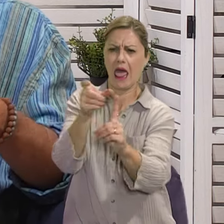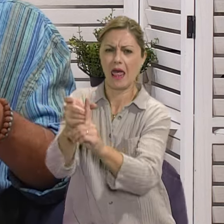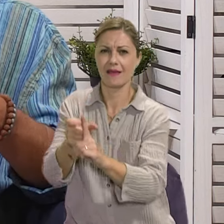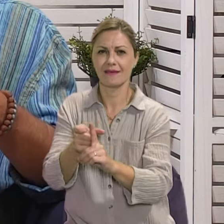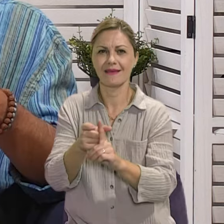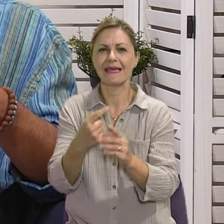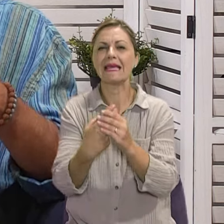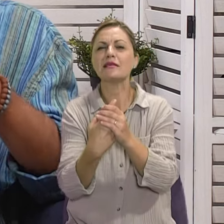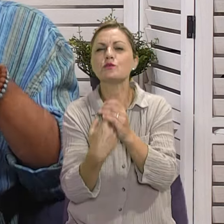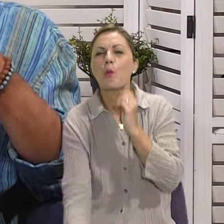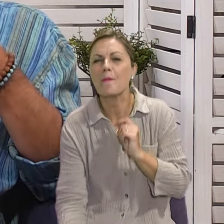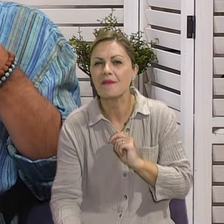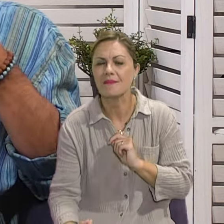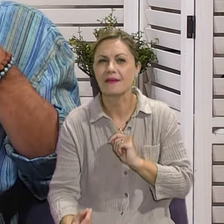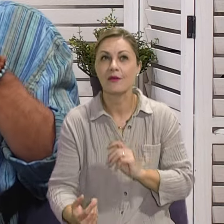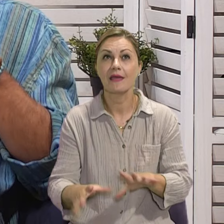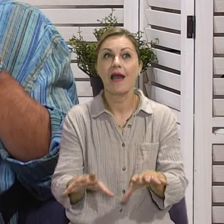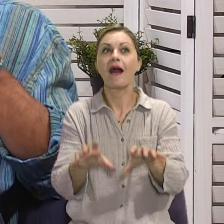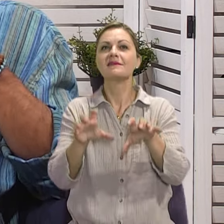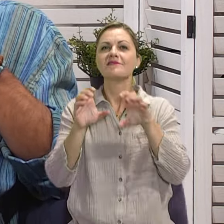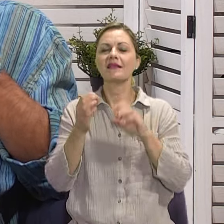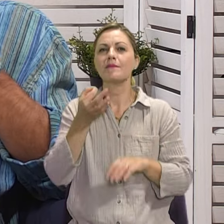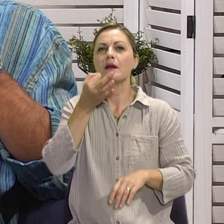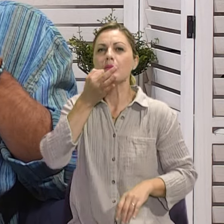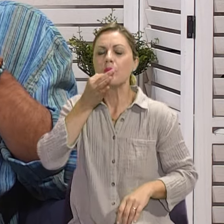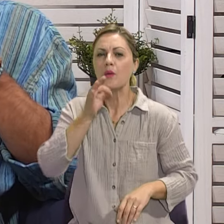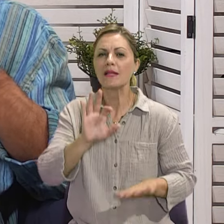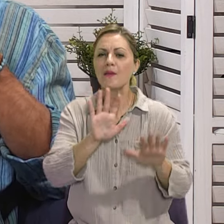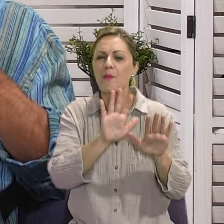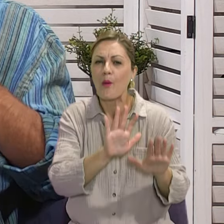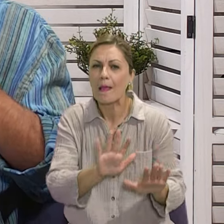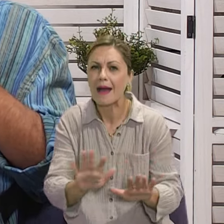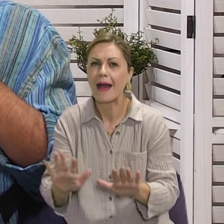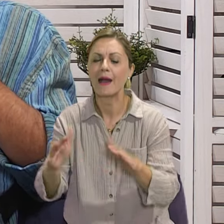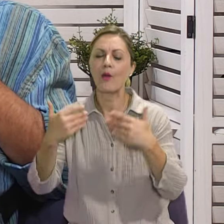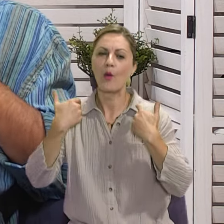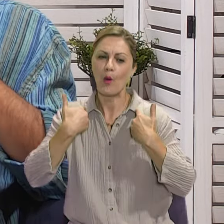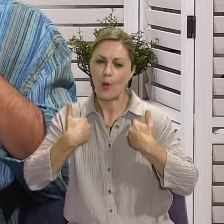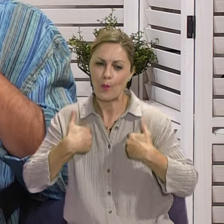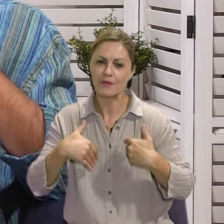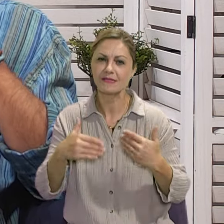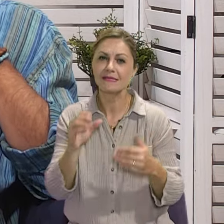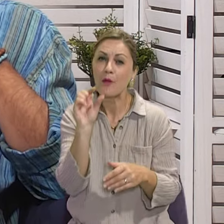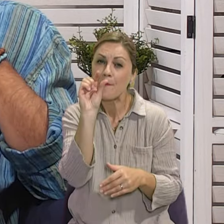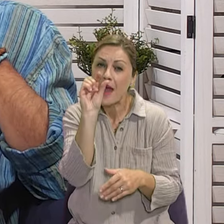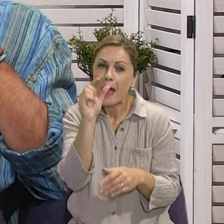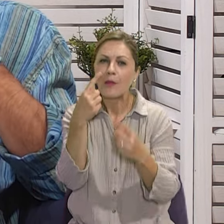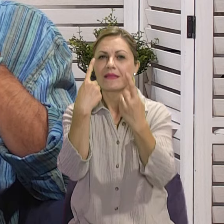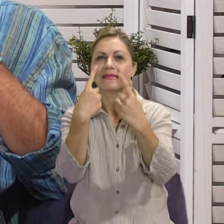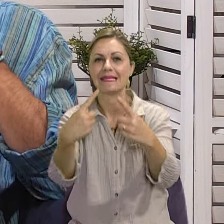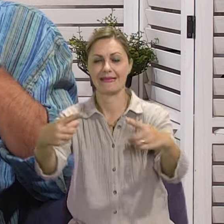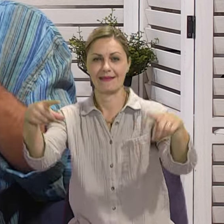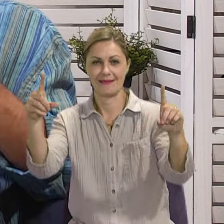I svaka predstava, hvala Bogu, zahvalan sam sudbini što je tako bilo, imao sam ih